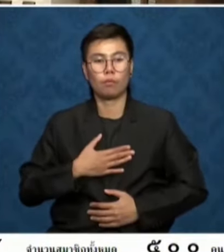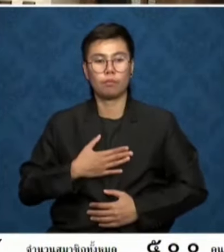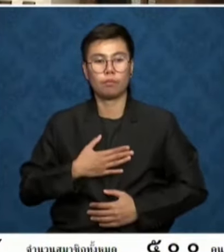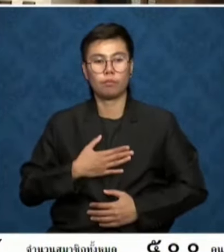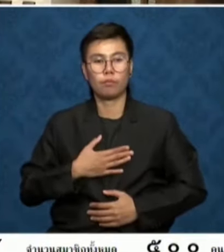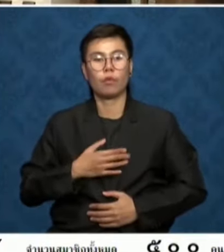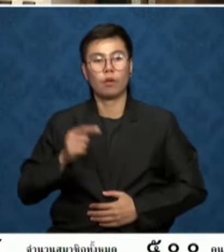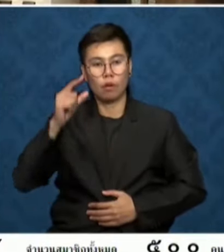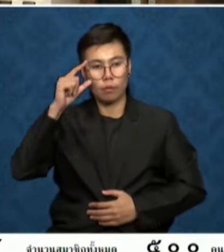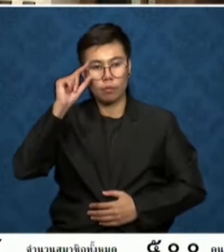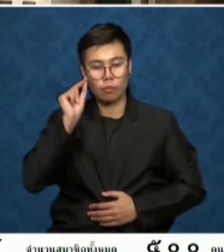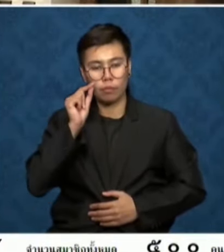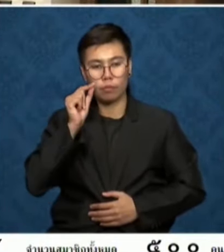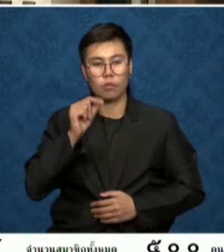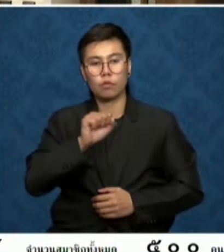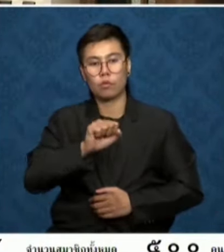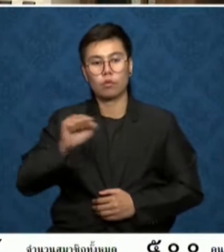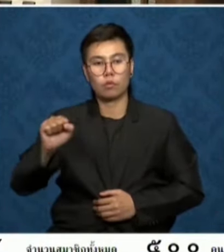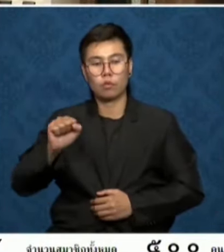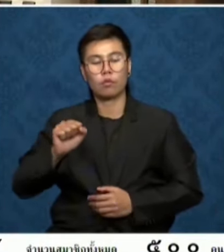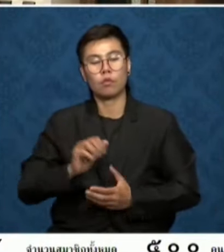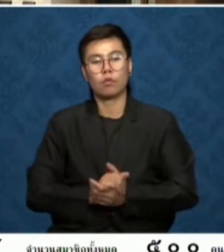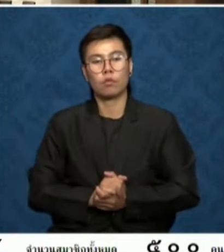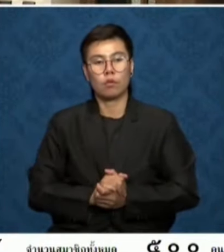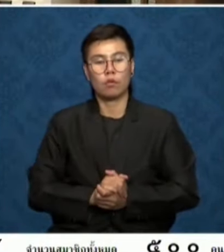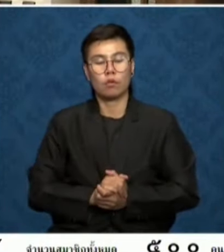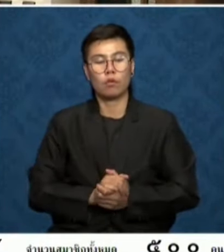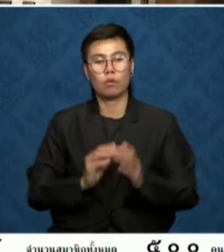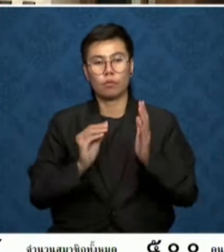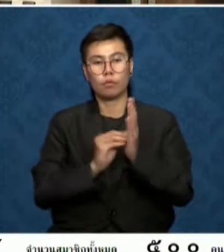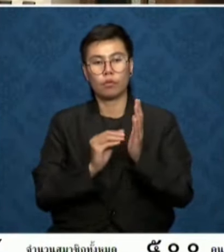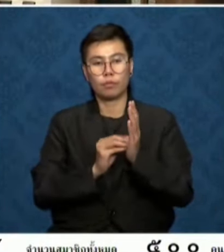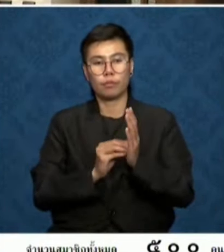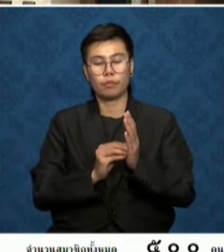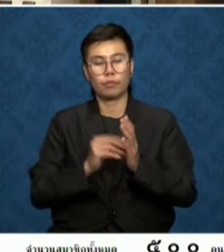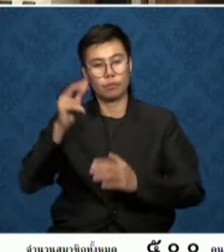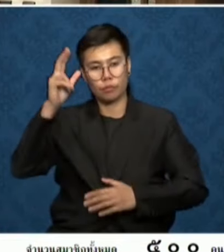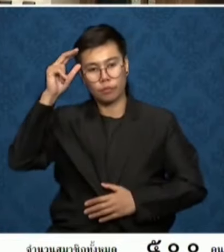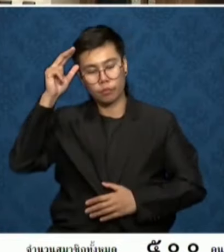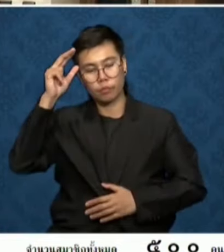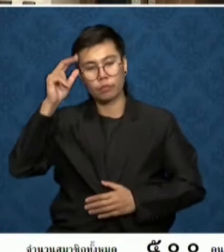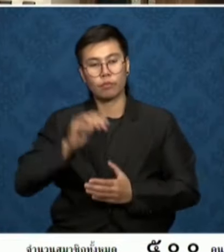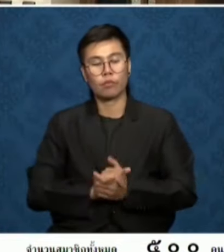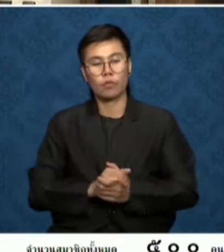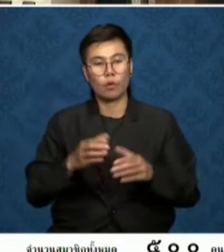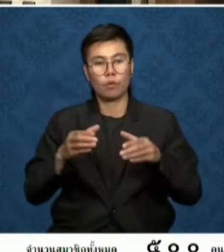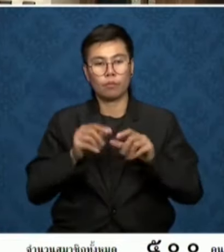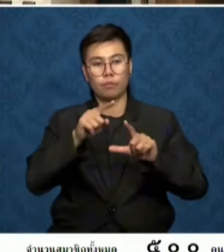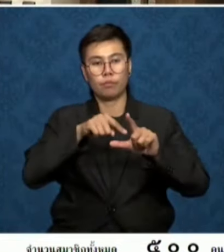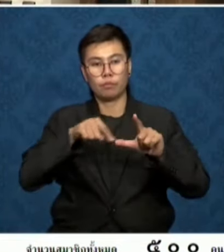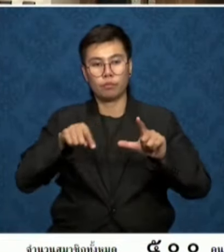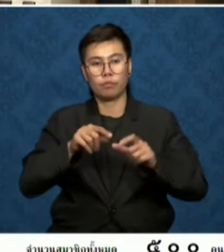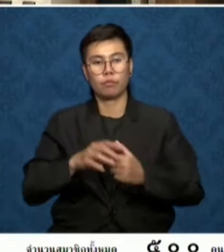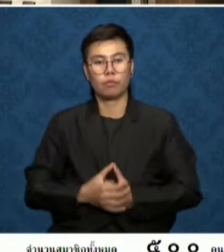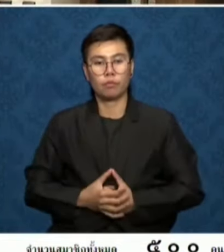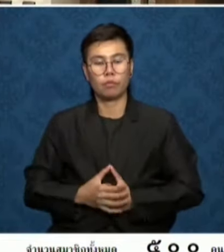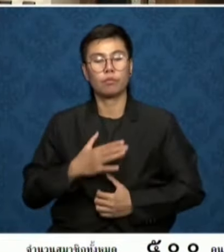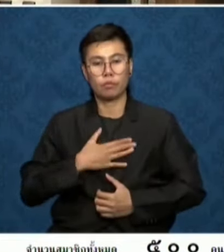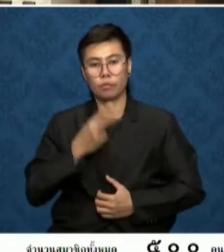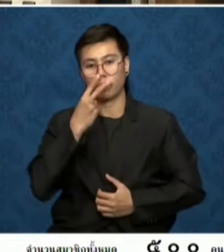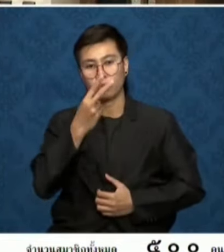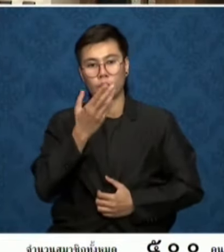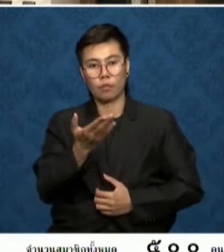ภพลิ้มจิตกรผู้แทนราษฎรแบบแบ่งเขตกรุงเทพมหานครธนบุรีคลองสานบางประกอบพรรคก้าวไกลครับท่านประธานผมเห็นท่